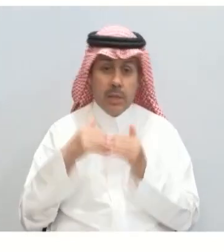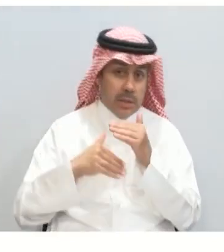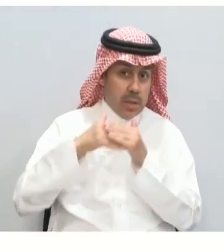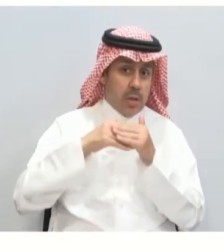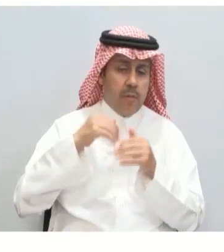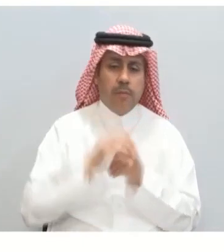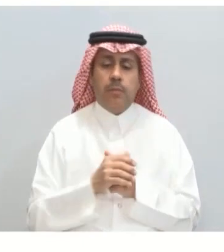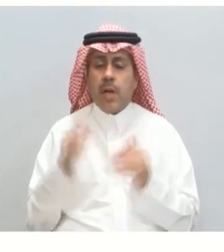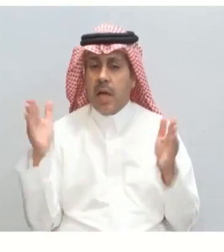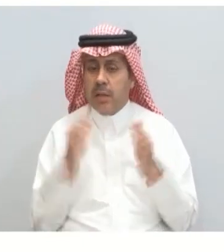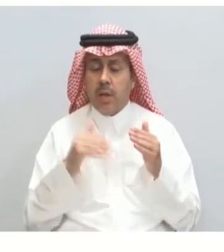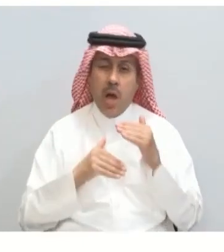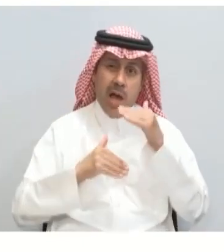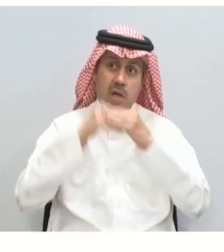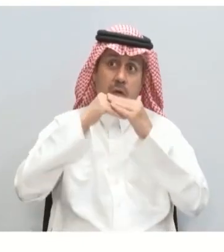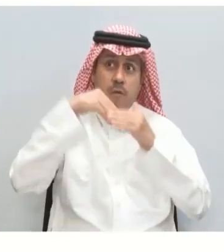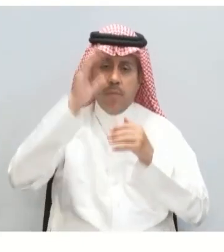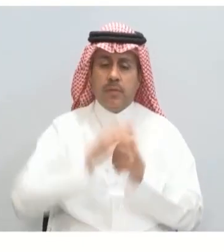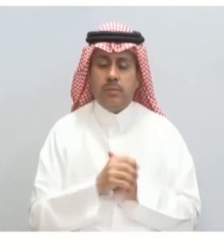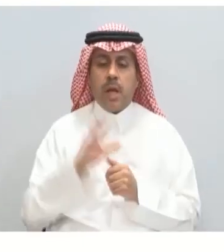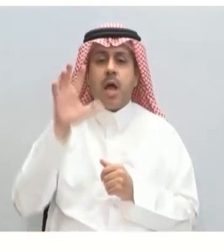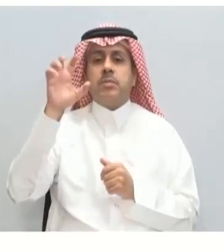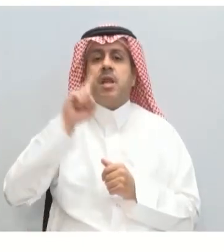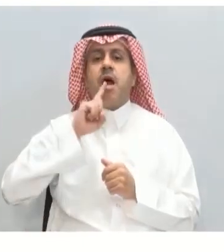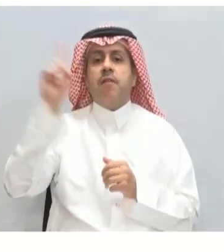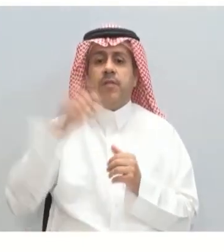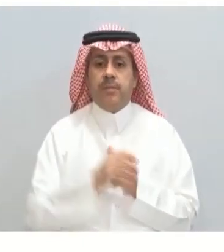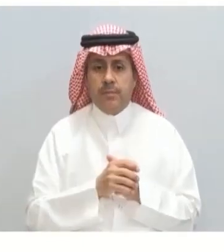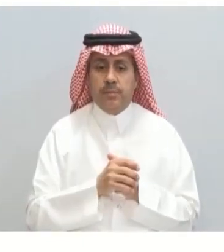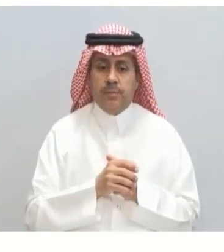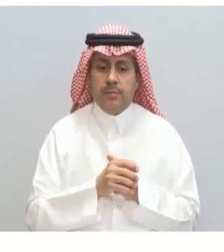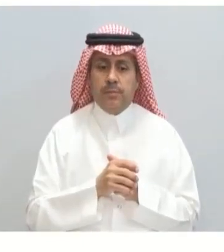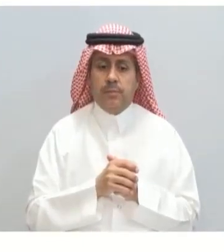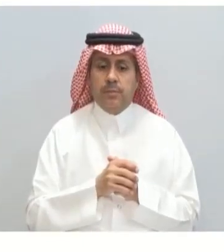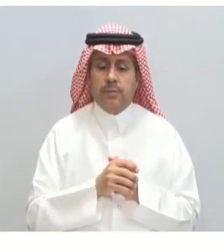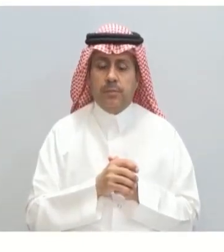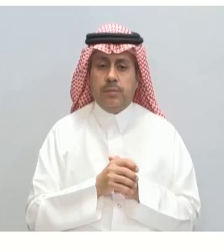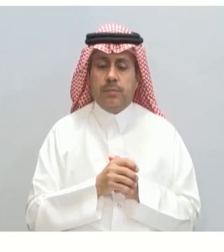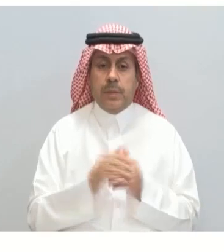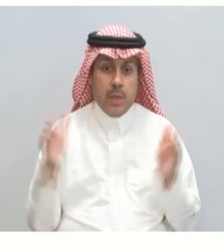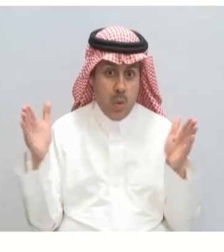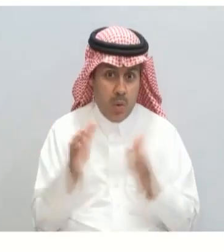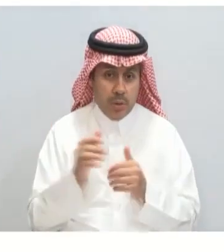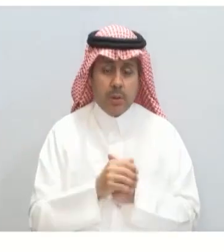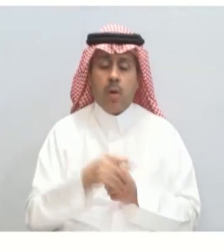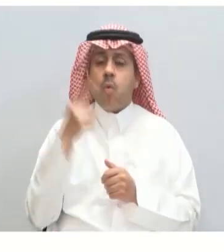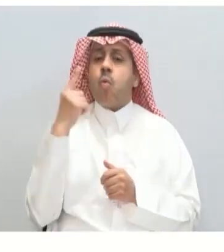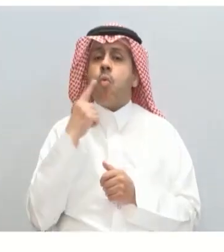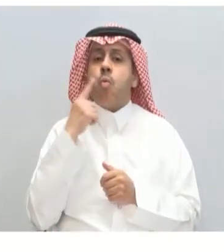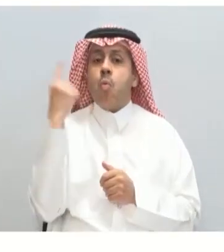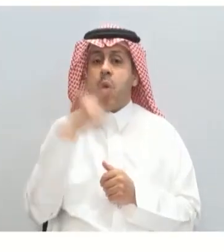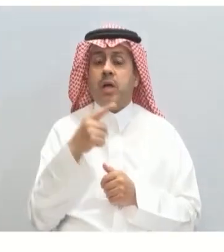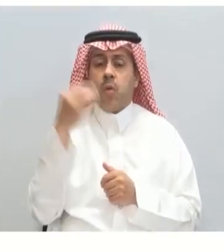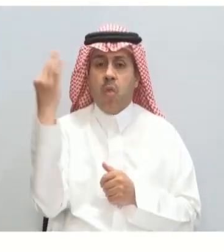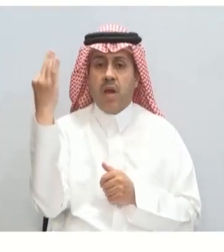عن الحد الاقصى وهو 500 ال سياره اذا نحدد ب 31 اذا لن